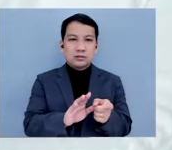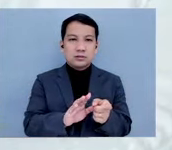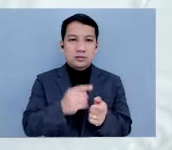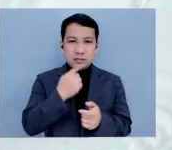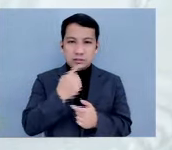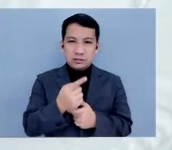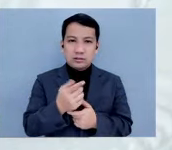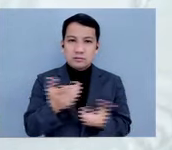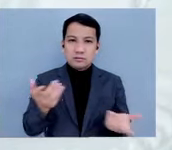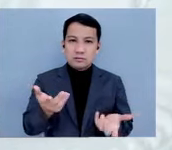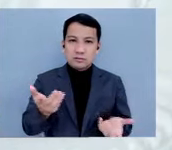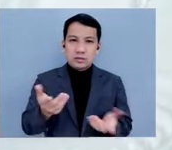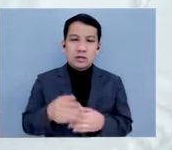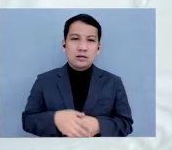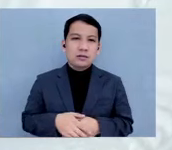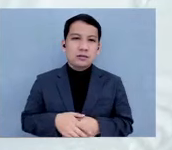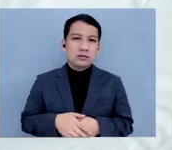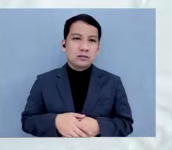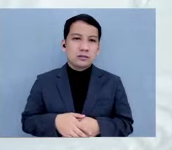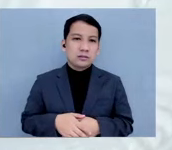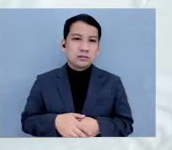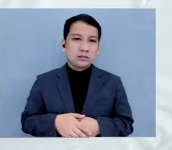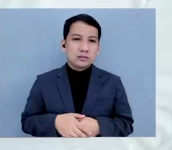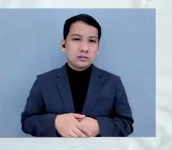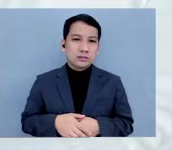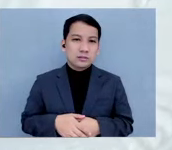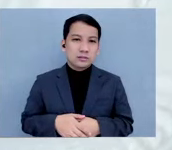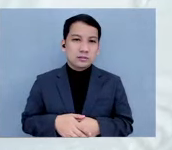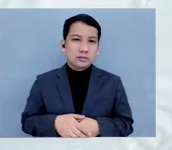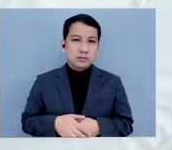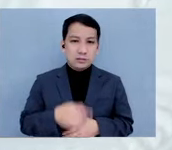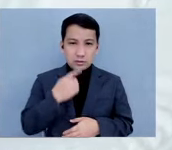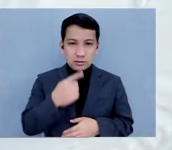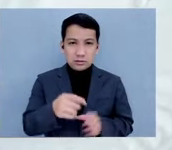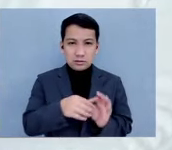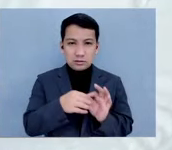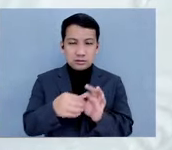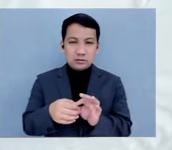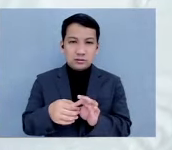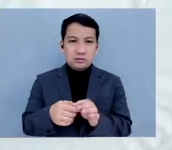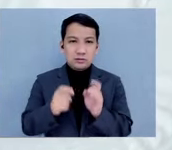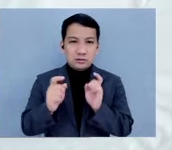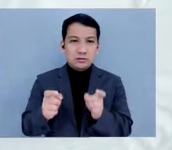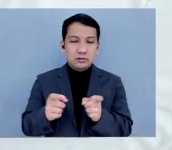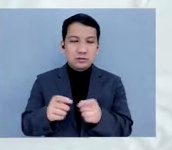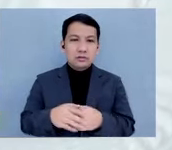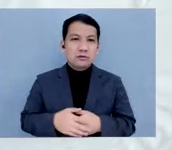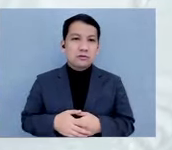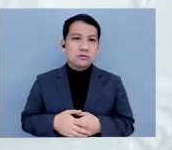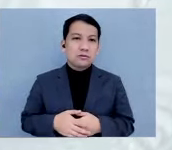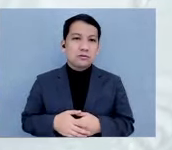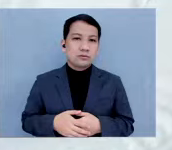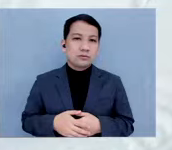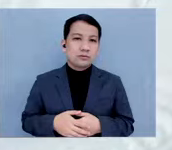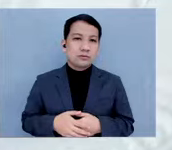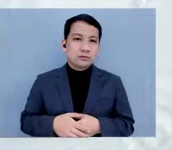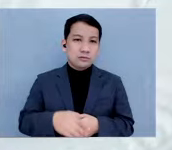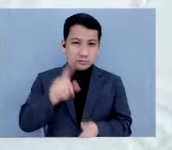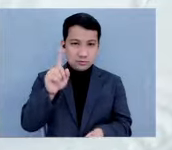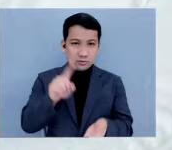saan ako, isang puzzle. Na kung ma-solve po ninyo, ay bigyan ko kayo ng 1,000